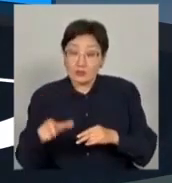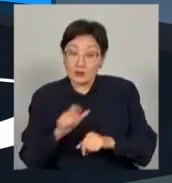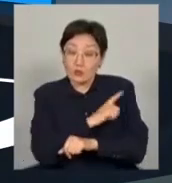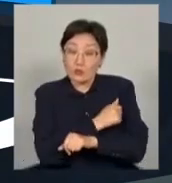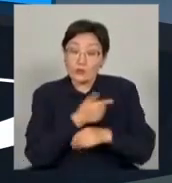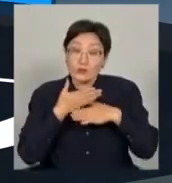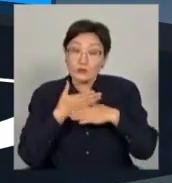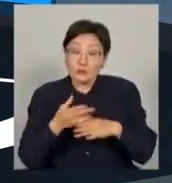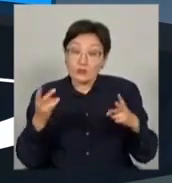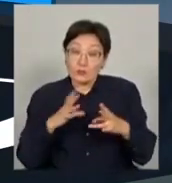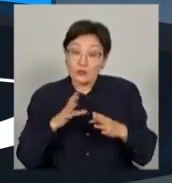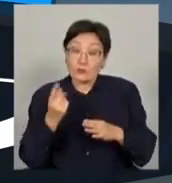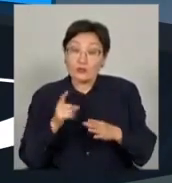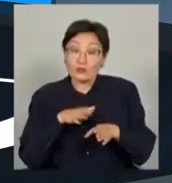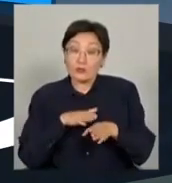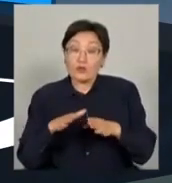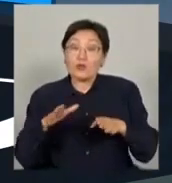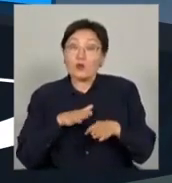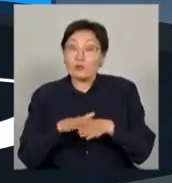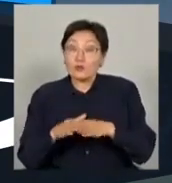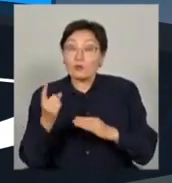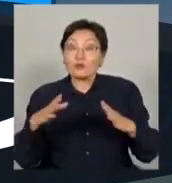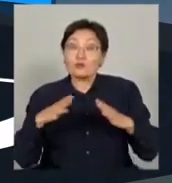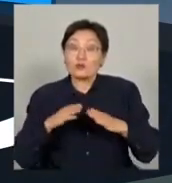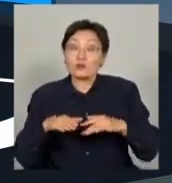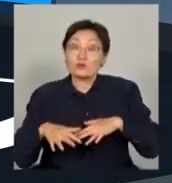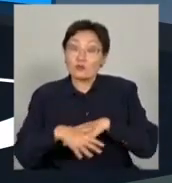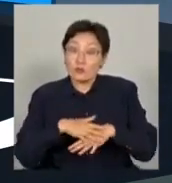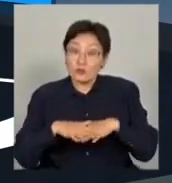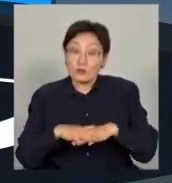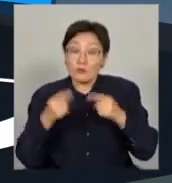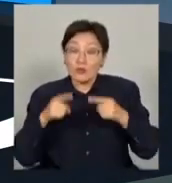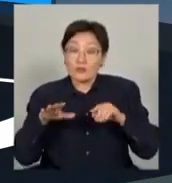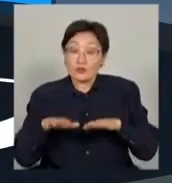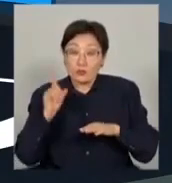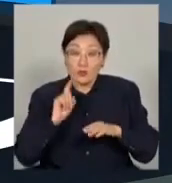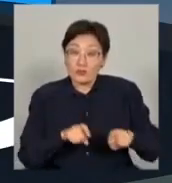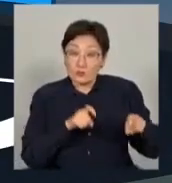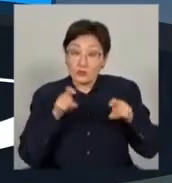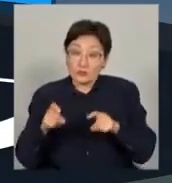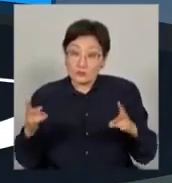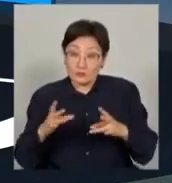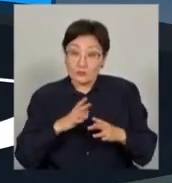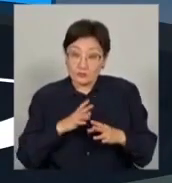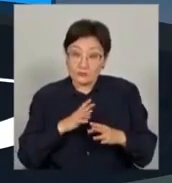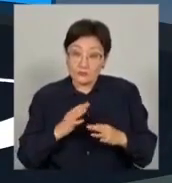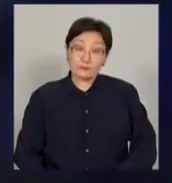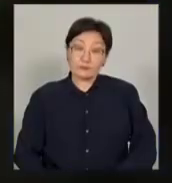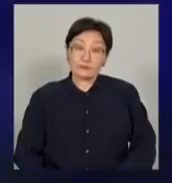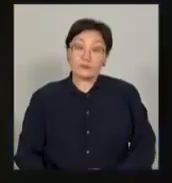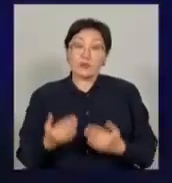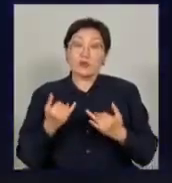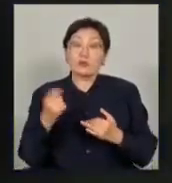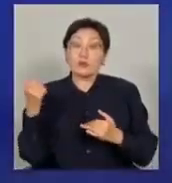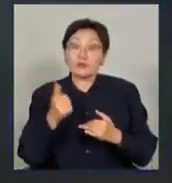көмегіне жүгінген. Бүтін бір үйдің тұрғындарын басқа жерге уақытша көшіруге тура келіпті. Тақырыпты өңірдегі тілші тарқатады.